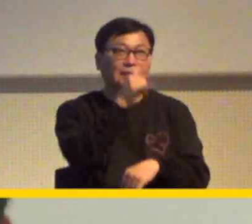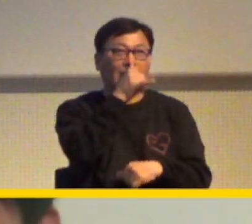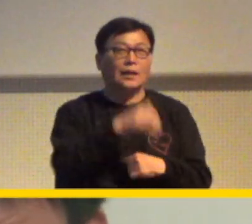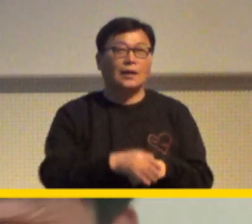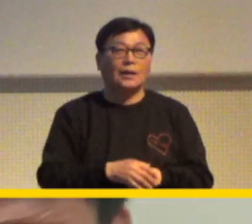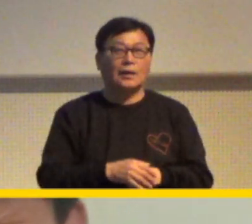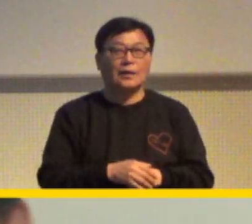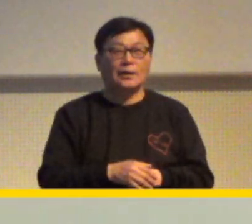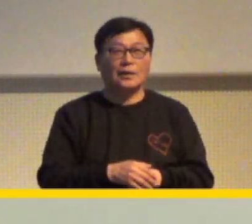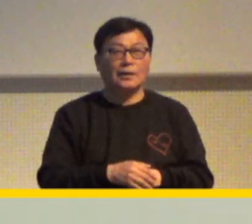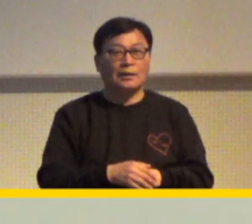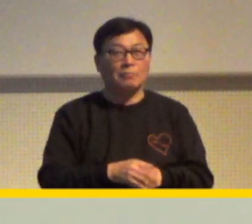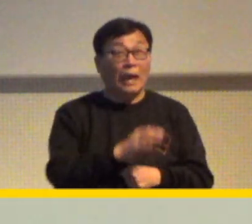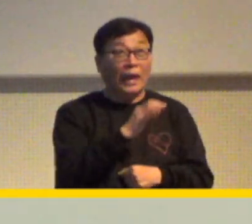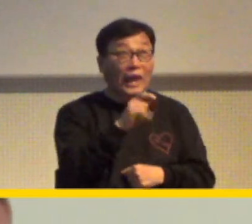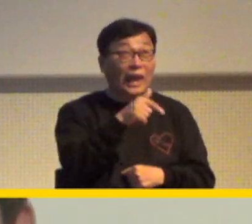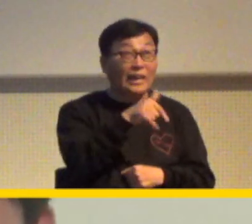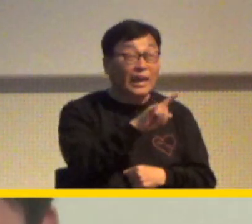애기